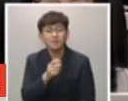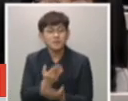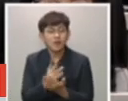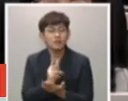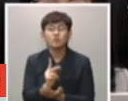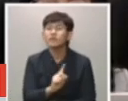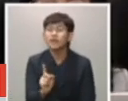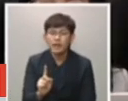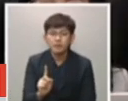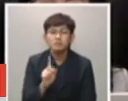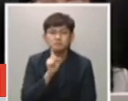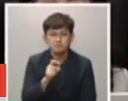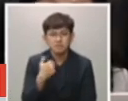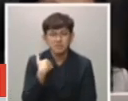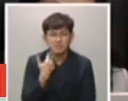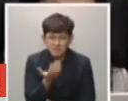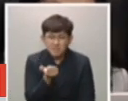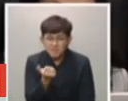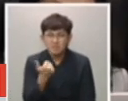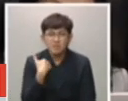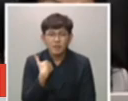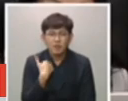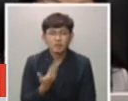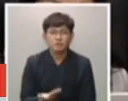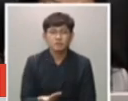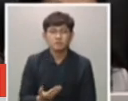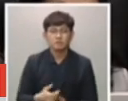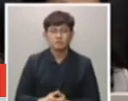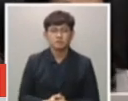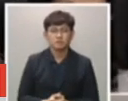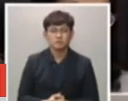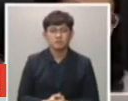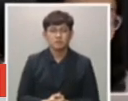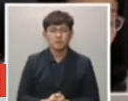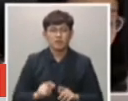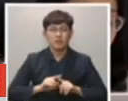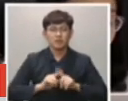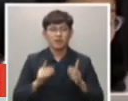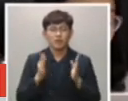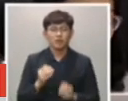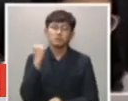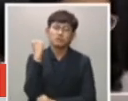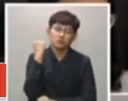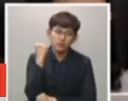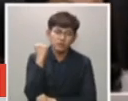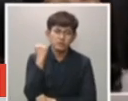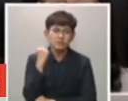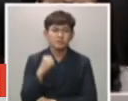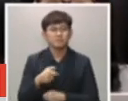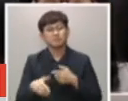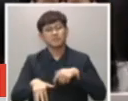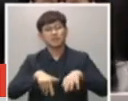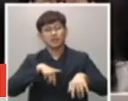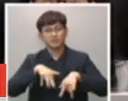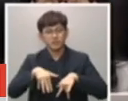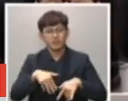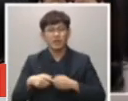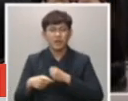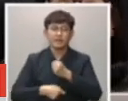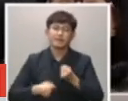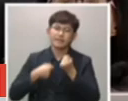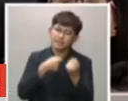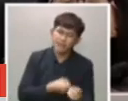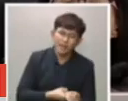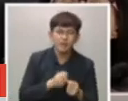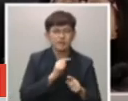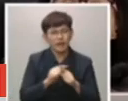มดครับมีให้ยืมไหมมีให้ยืมไหมในขณะที่คนจนคนรากหญ้าเกษตรกรแร